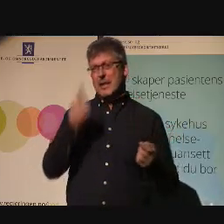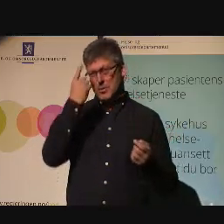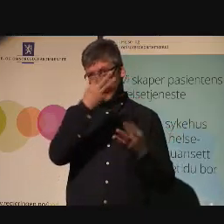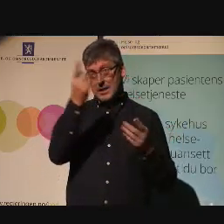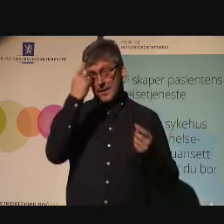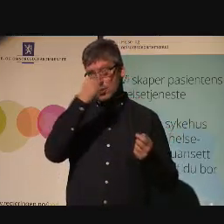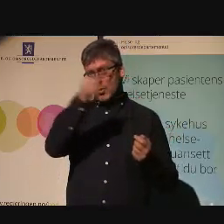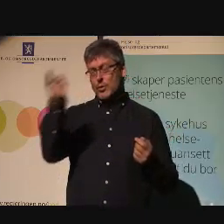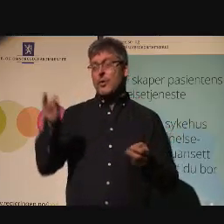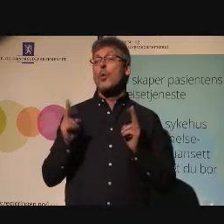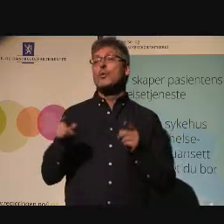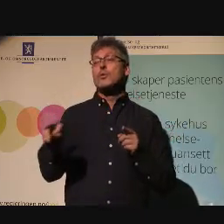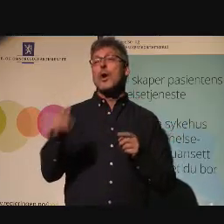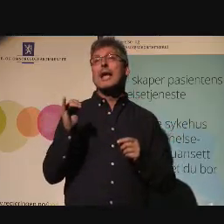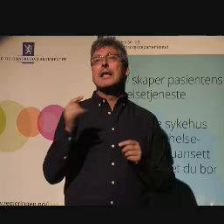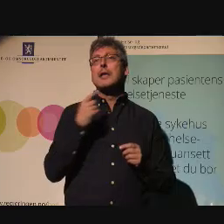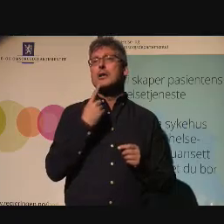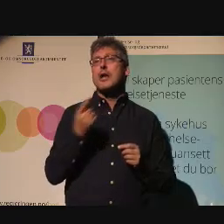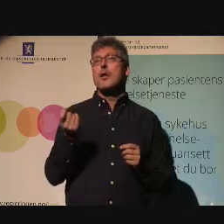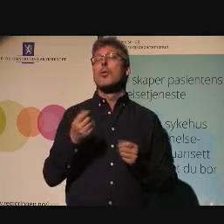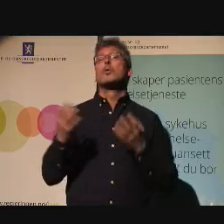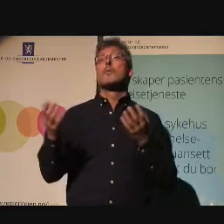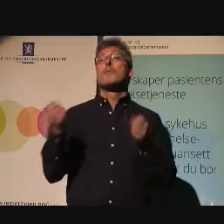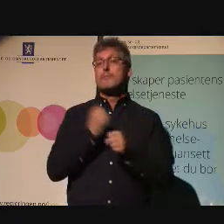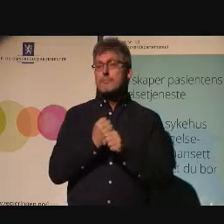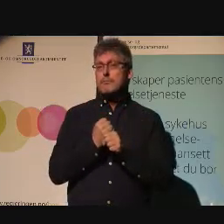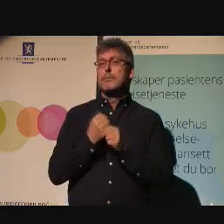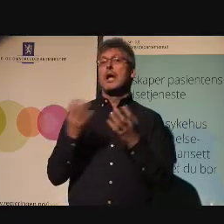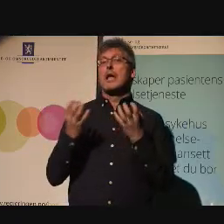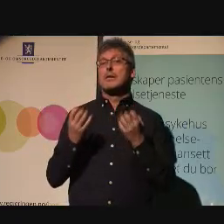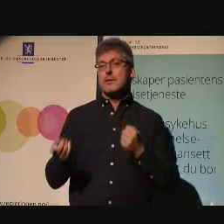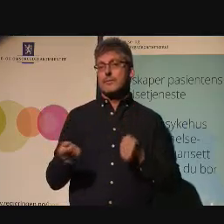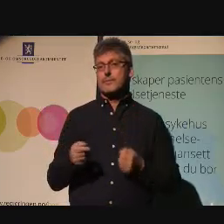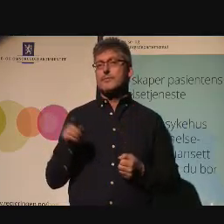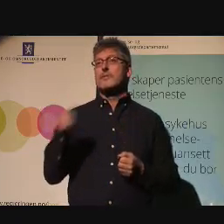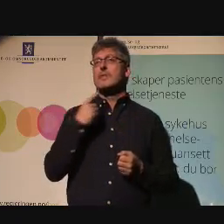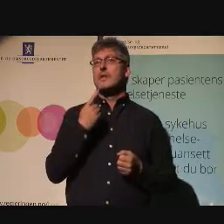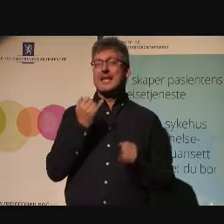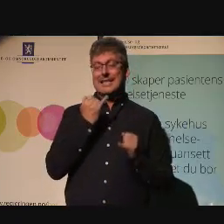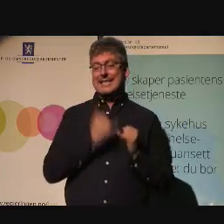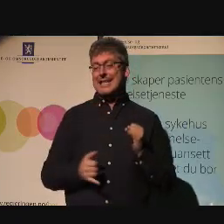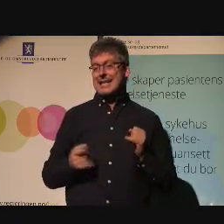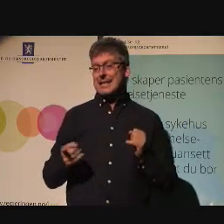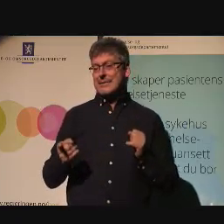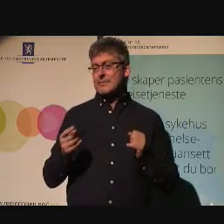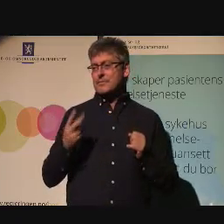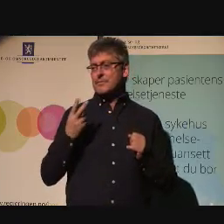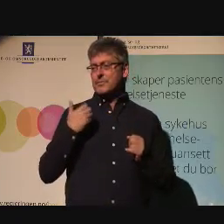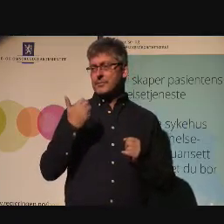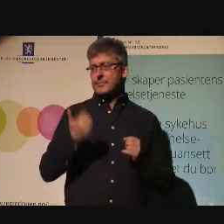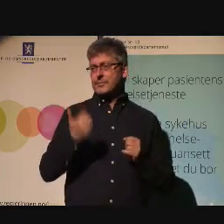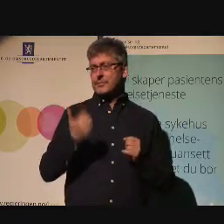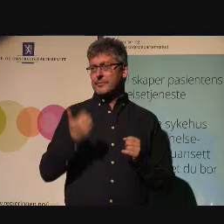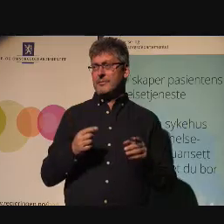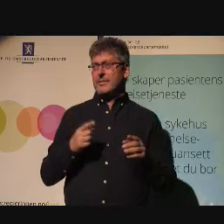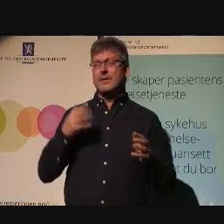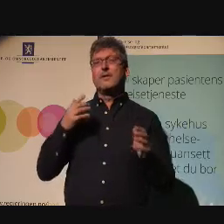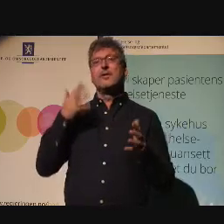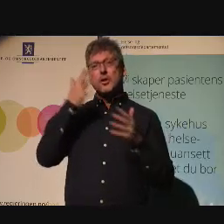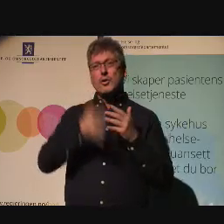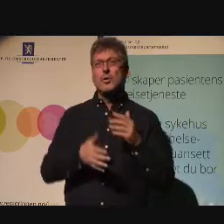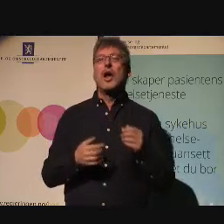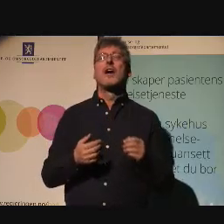som er interessant. Hun sier at de to siste rådene hennes, det er psykologer må være